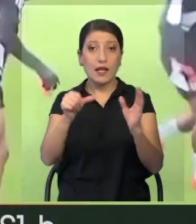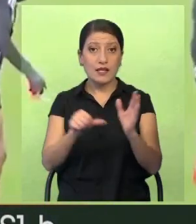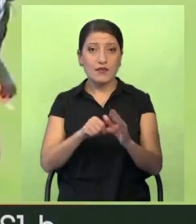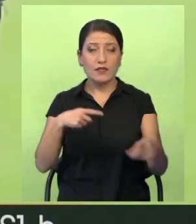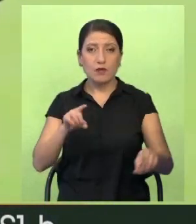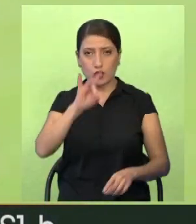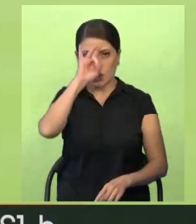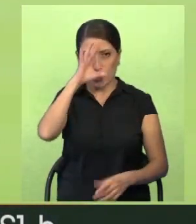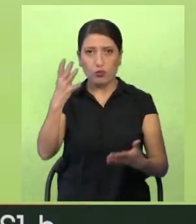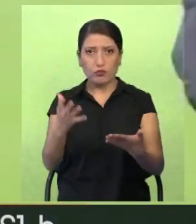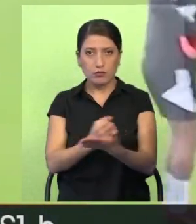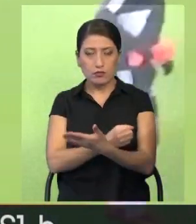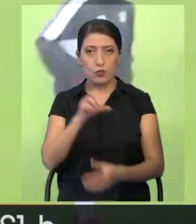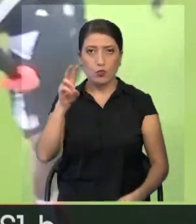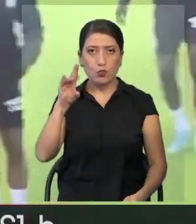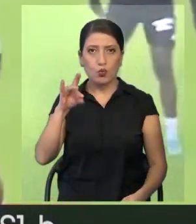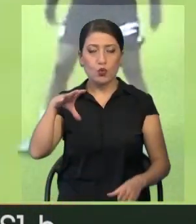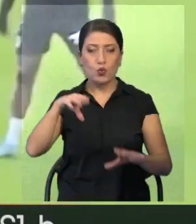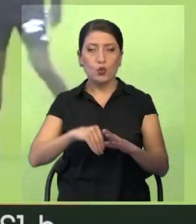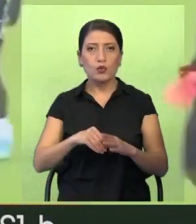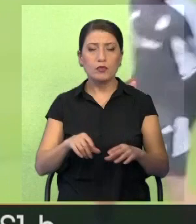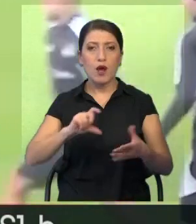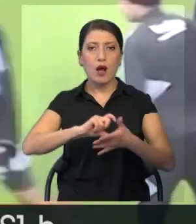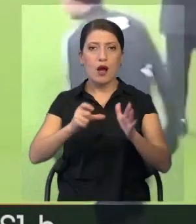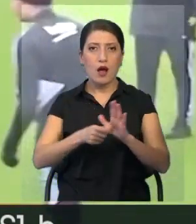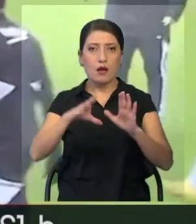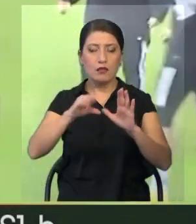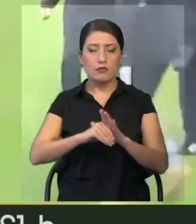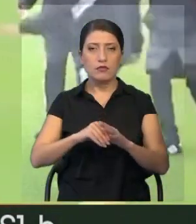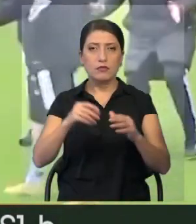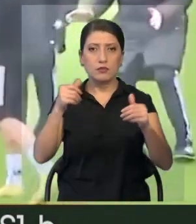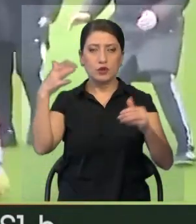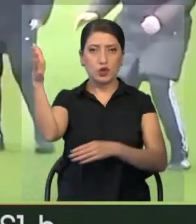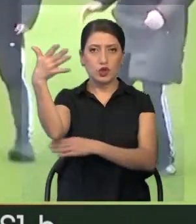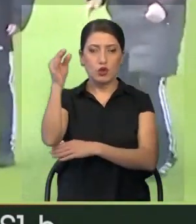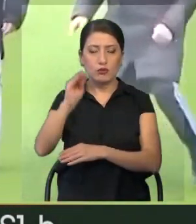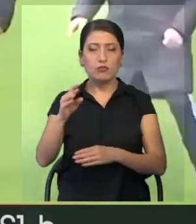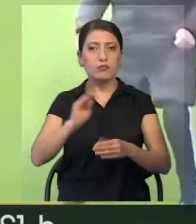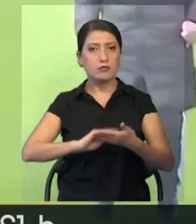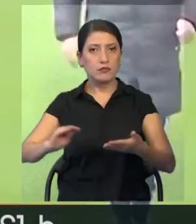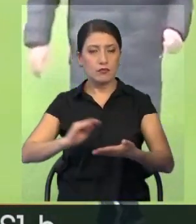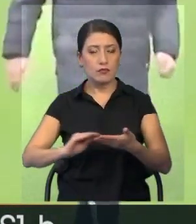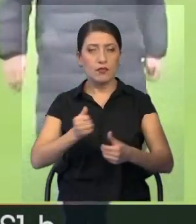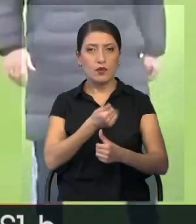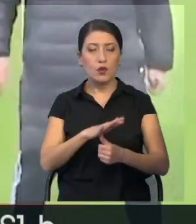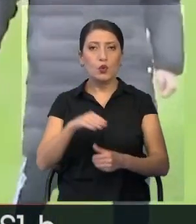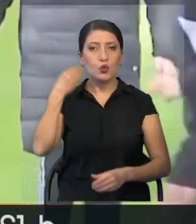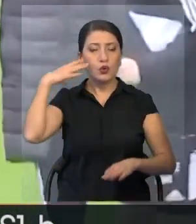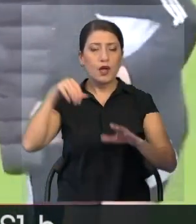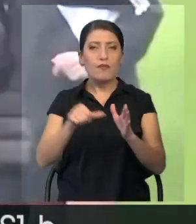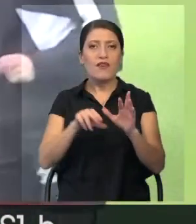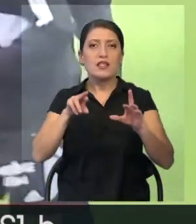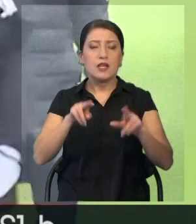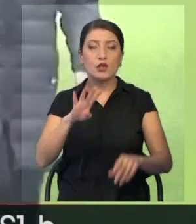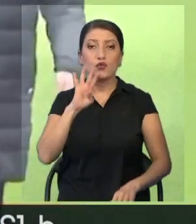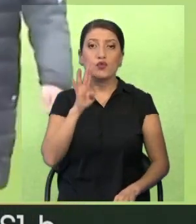չեմպիոնի կոչումը, Մուրը իր նստավայրում կախել էր Բեշիկտաշի դրոշը ու Թվիթերում գրառում արել, որ Թուրքիայում իր աշխատելու 6 տարիներից